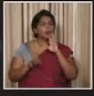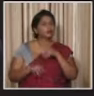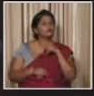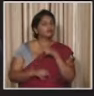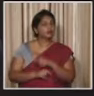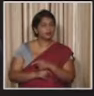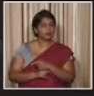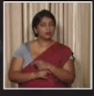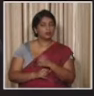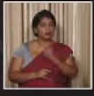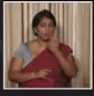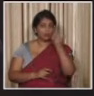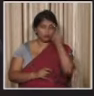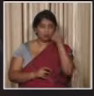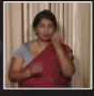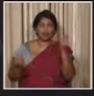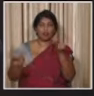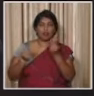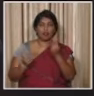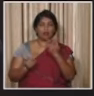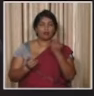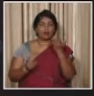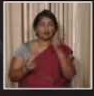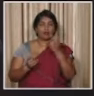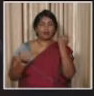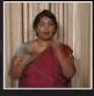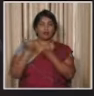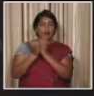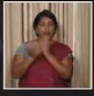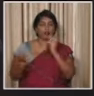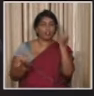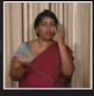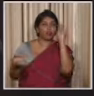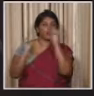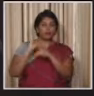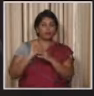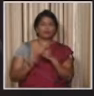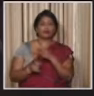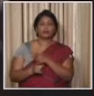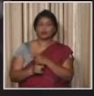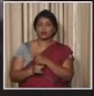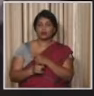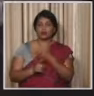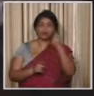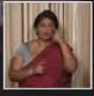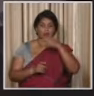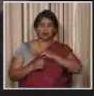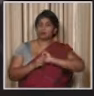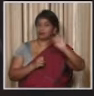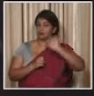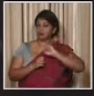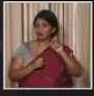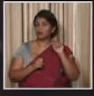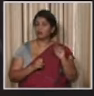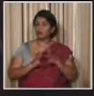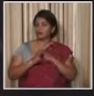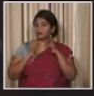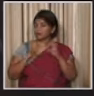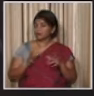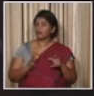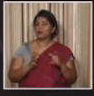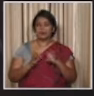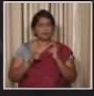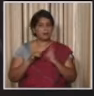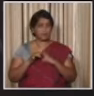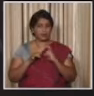එතකොට ව්‍යාජ බවුසර රංකවල නංසටහන් කරලා ව්‍යාජ බවුසර වලින් ඉන්ධන එළියට පිට කරලා විශාල වශයෙන් ලොකු